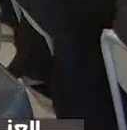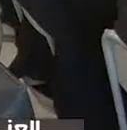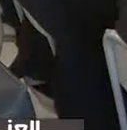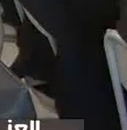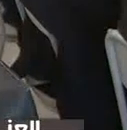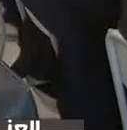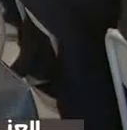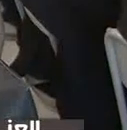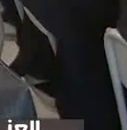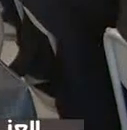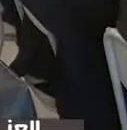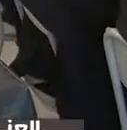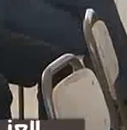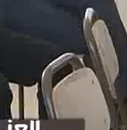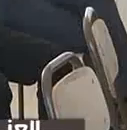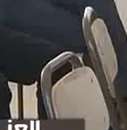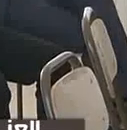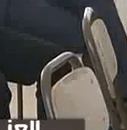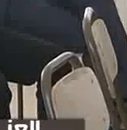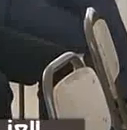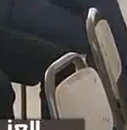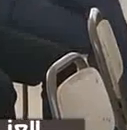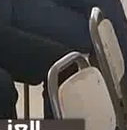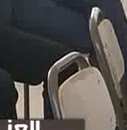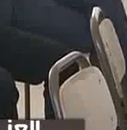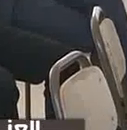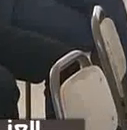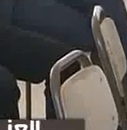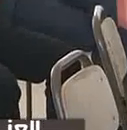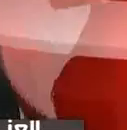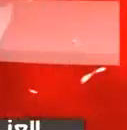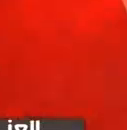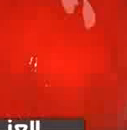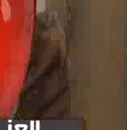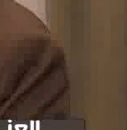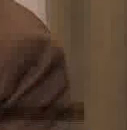مالية مرصودة للمشاريع العشرين الأوائل.